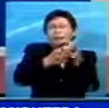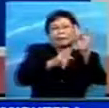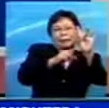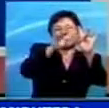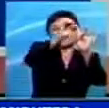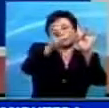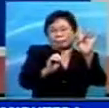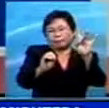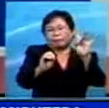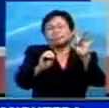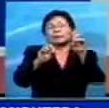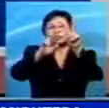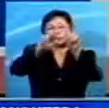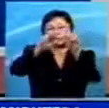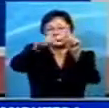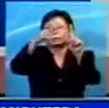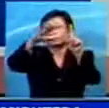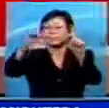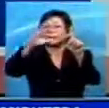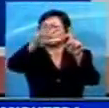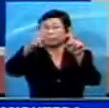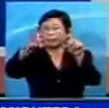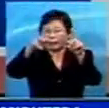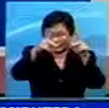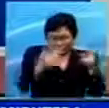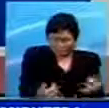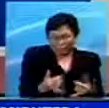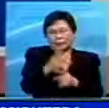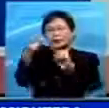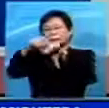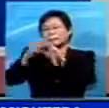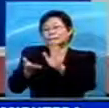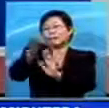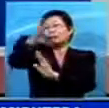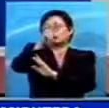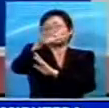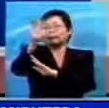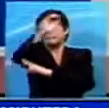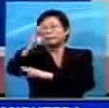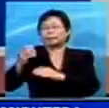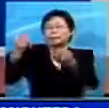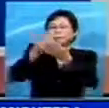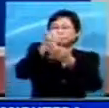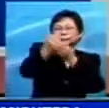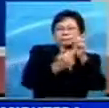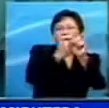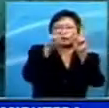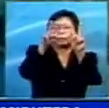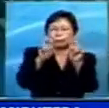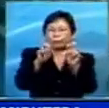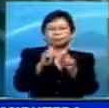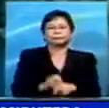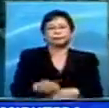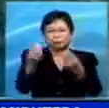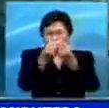8% atau 1554 orang pada masa ini kepada 25% menjelang tahun 2020